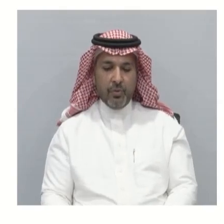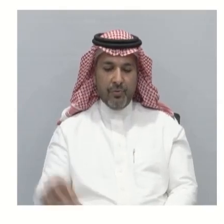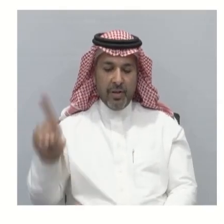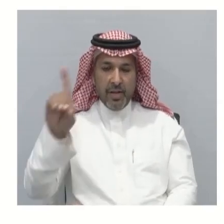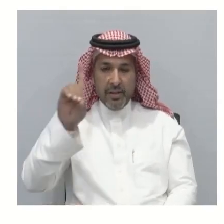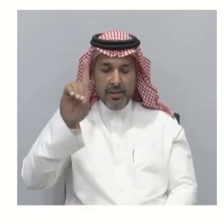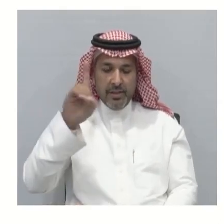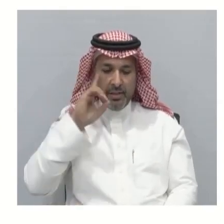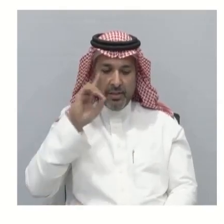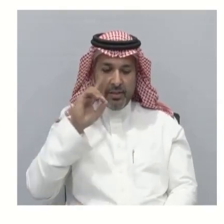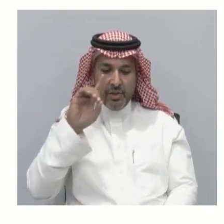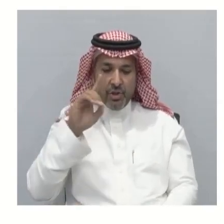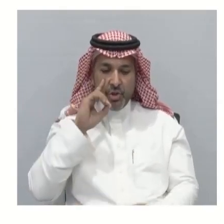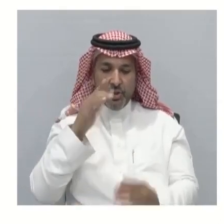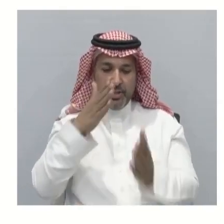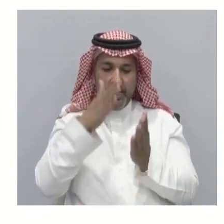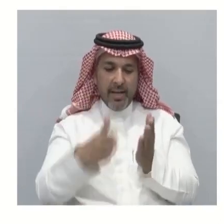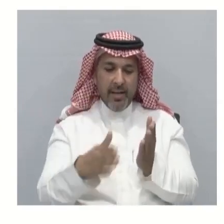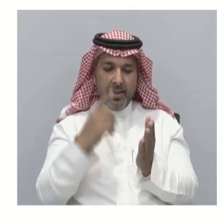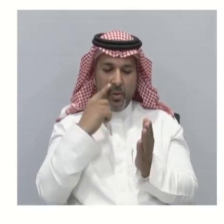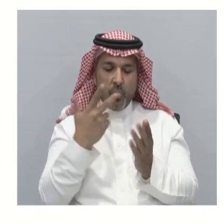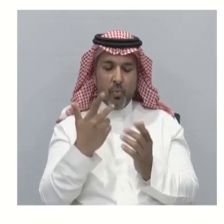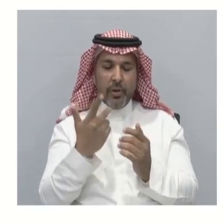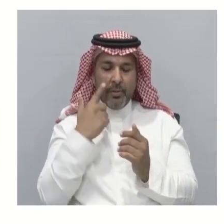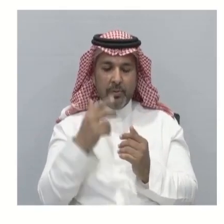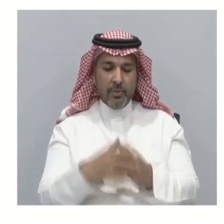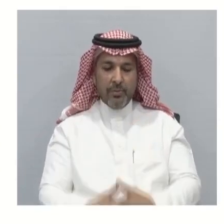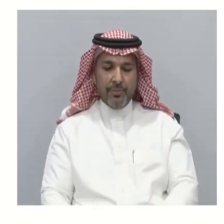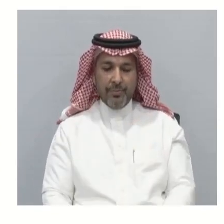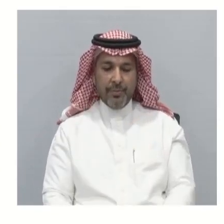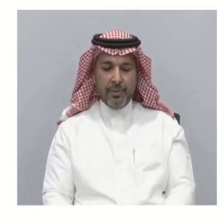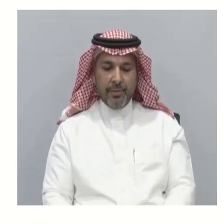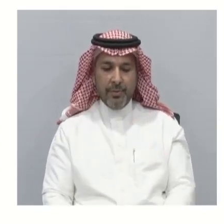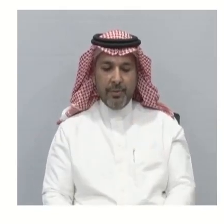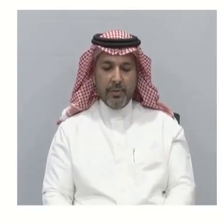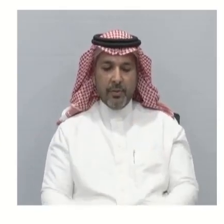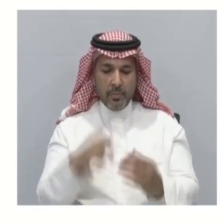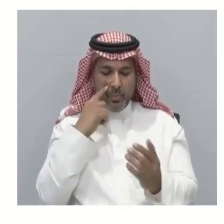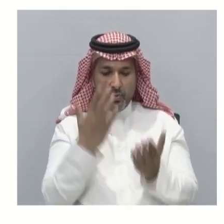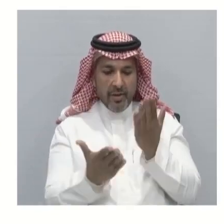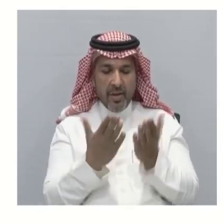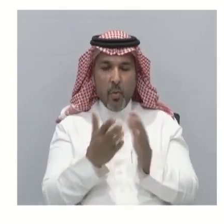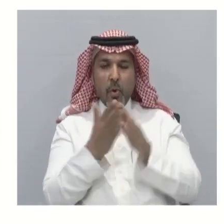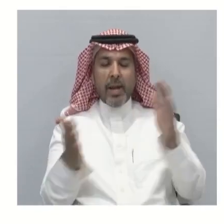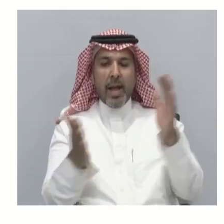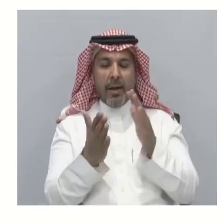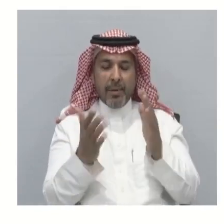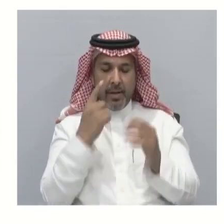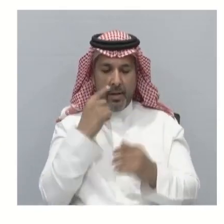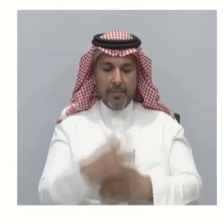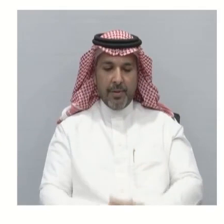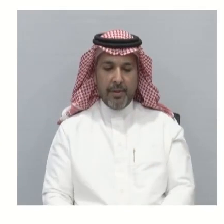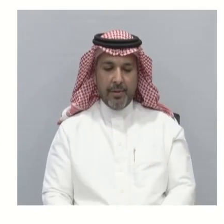دي ثم اي يعني مطلوب المقارنه بين هذه الزاويه